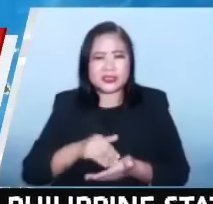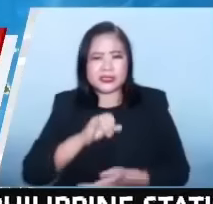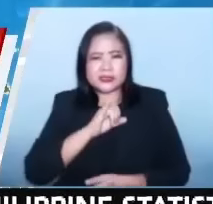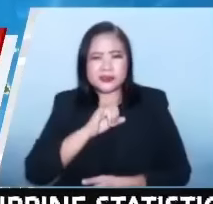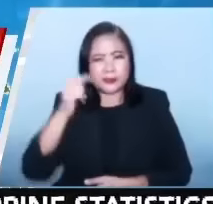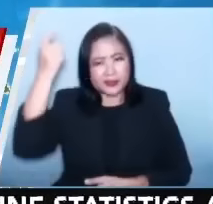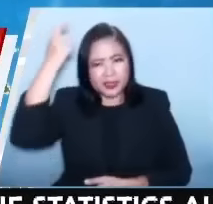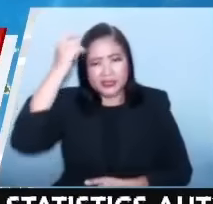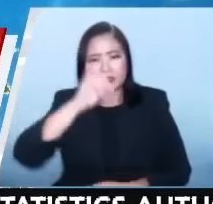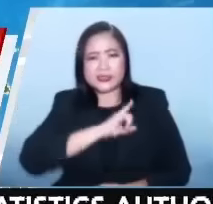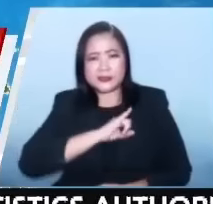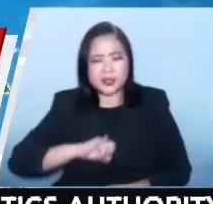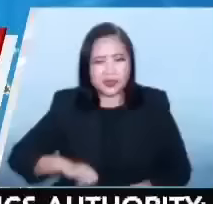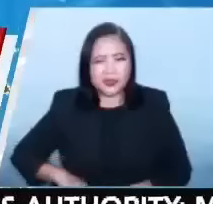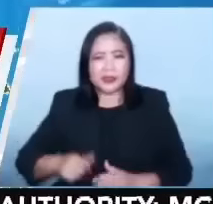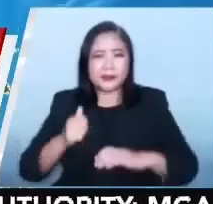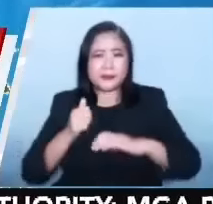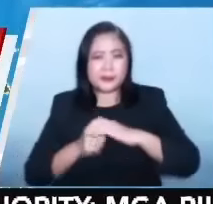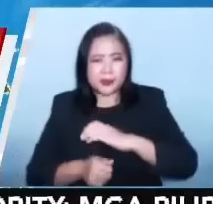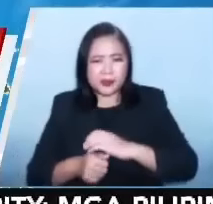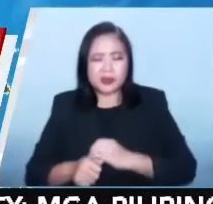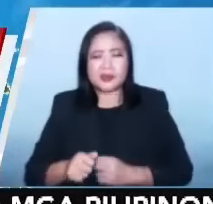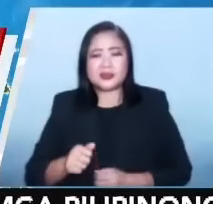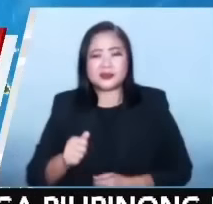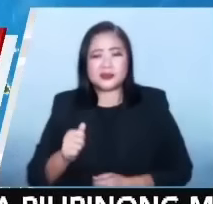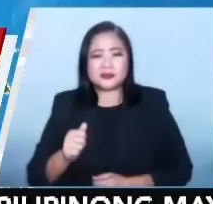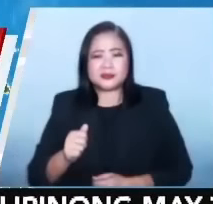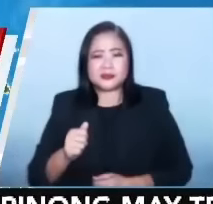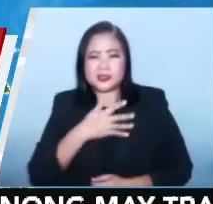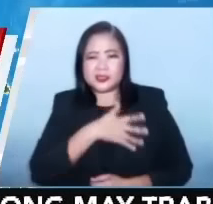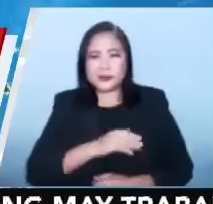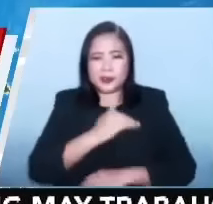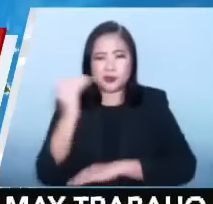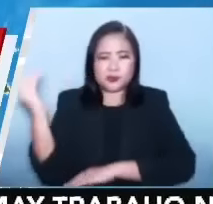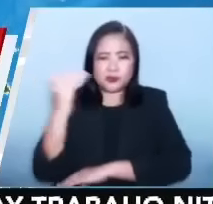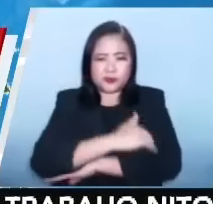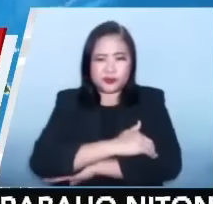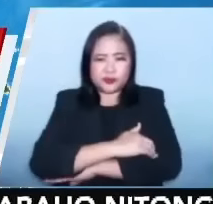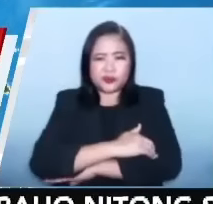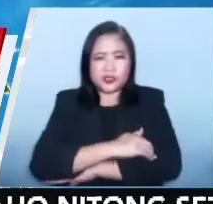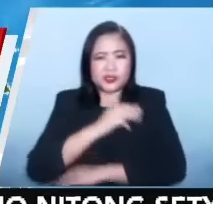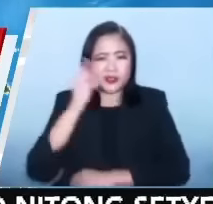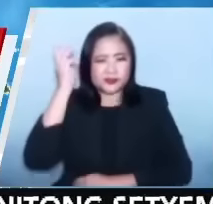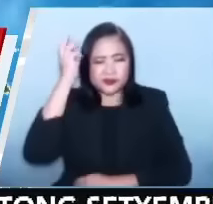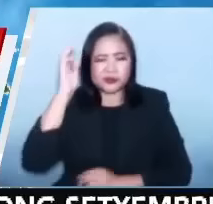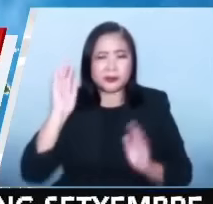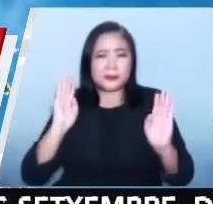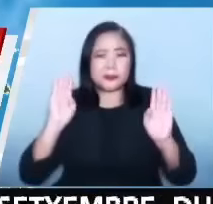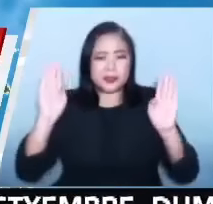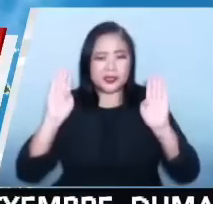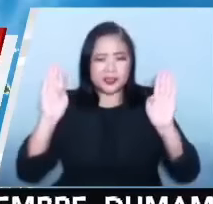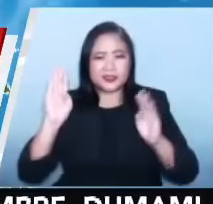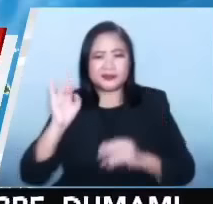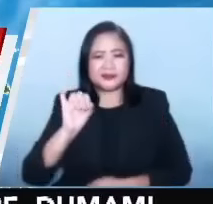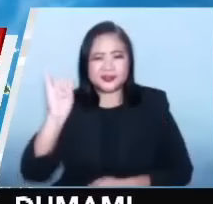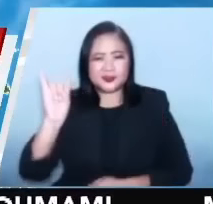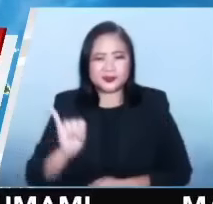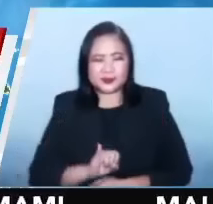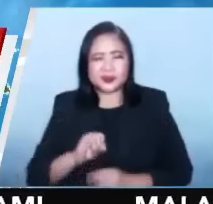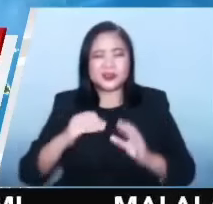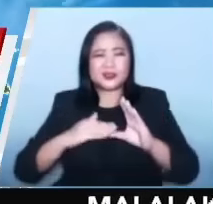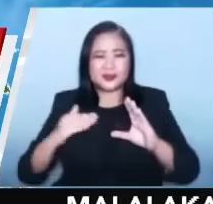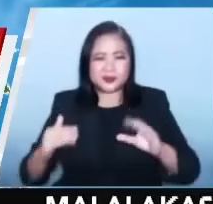Then, the rest of Abra, Kalinga, Mountain Province, northern portion ng Ifugao, northern portion ng Benguet, Ilocos Sur, northern portion ng La Union. At signal number